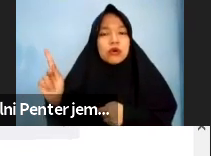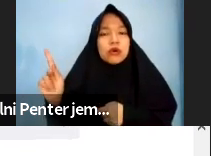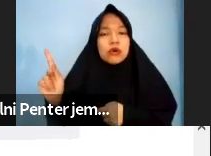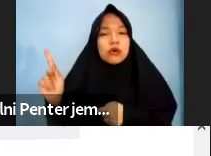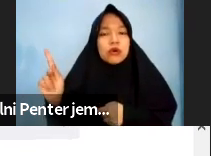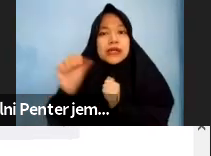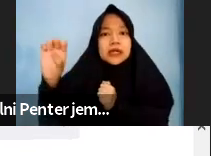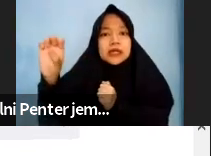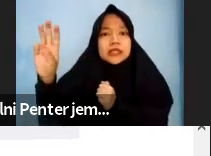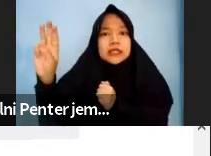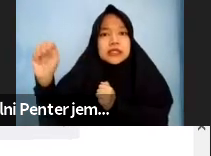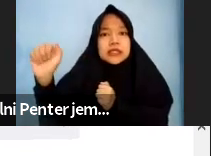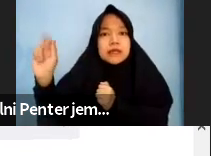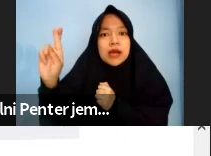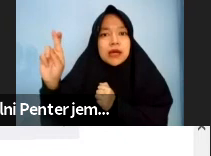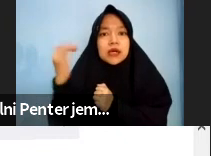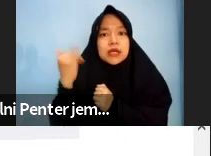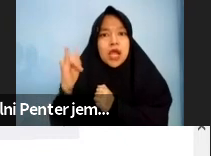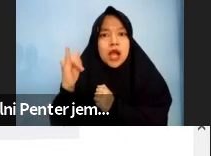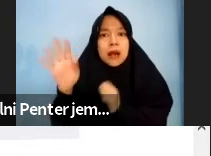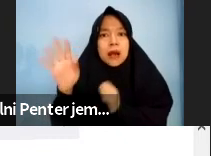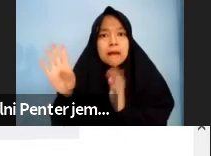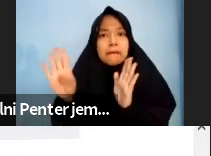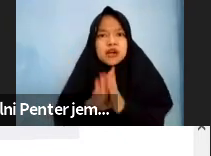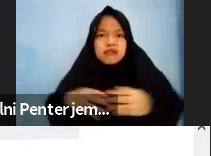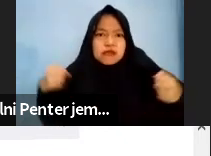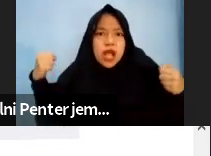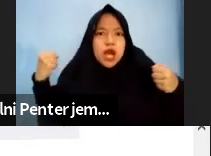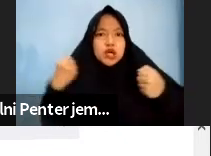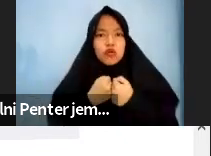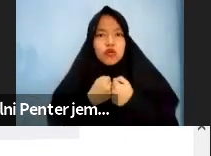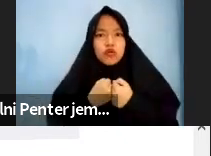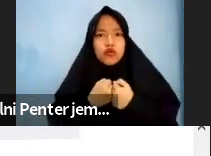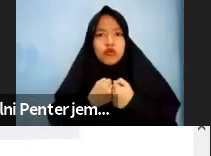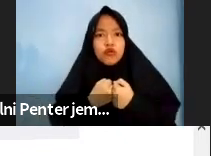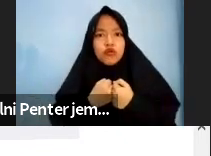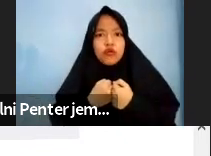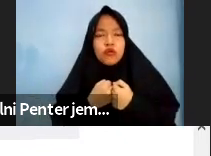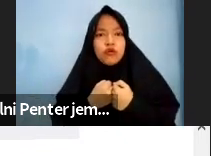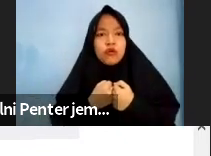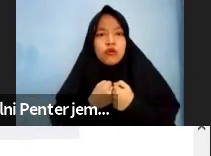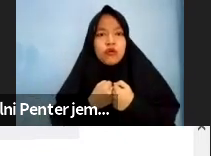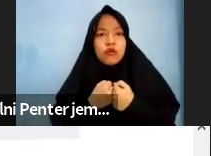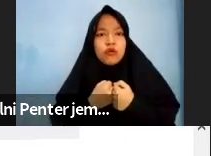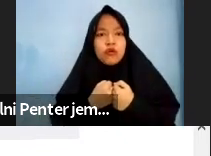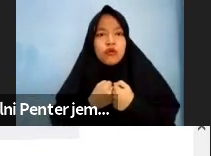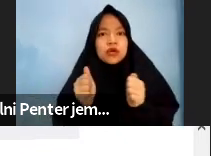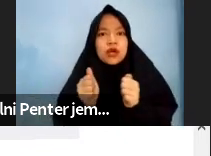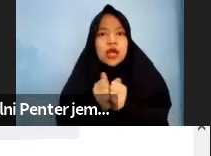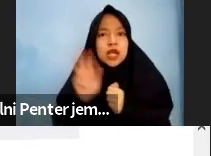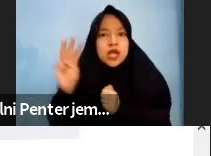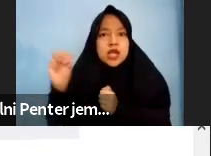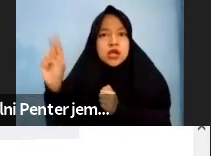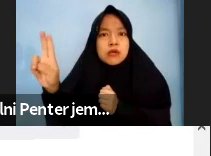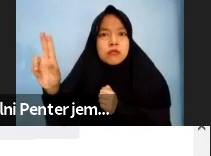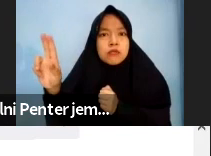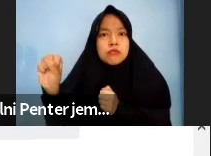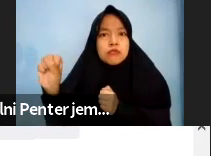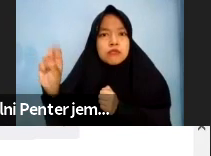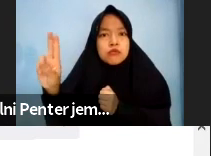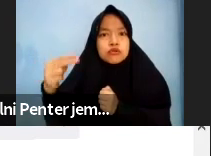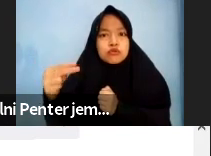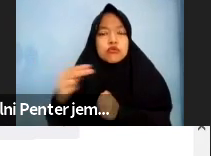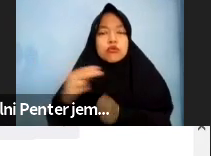kedua Kesatria itu hingga babak belur dan wajah mereka menjadi jelek dan karena perubahan wujud itu masing-masing kemudian